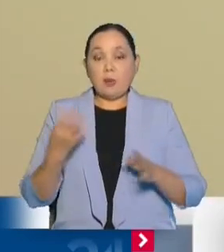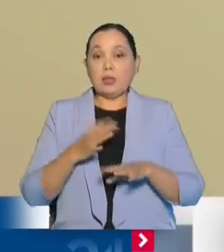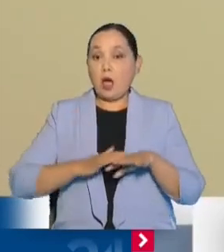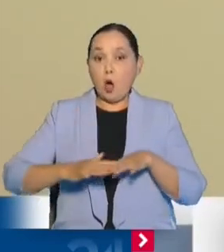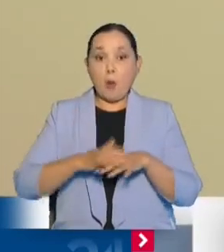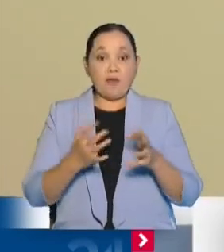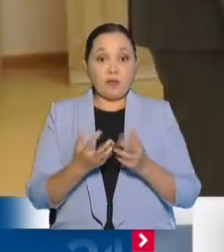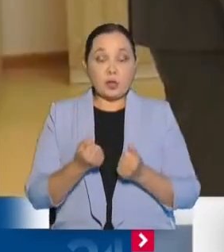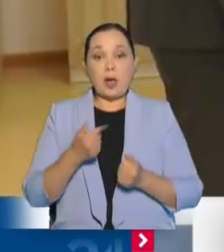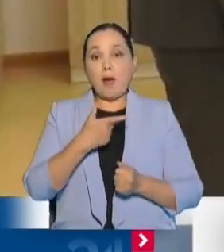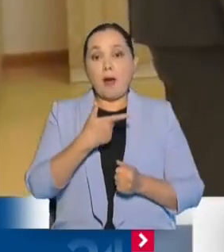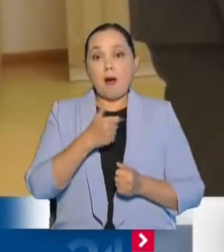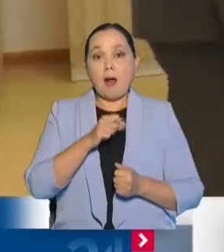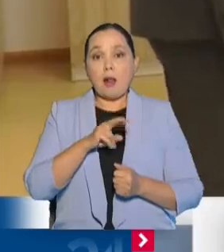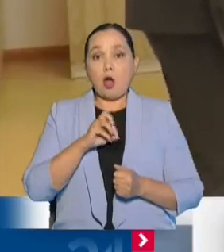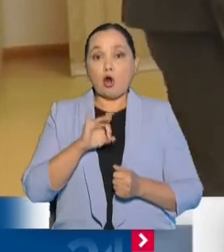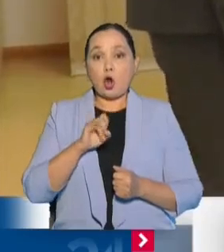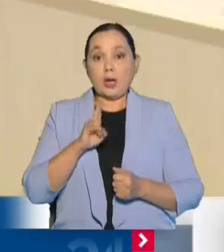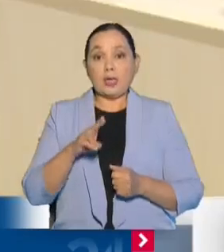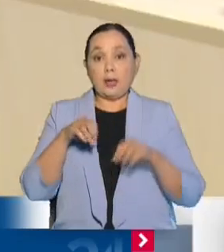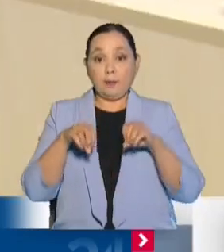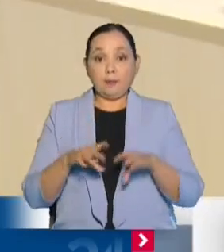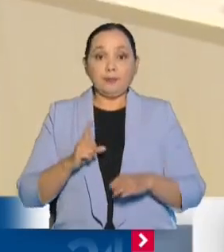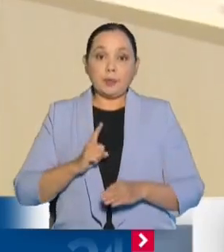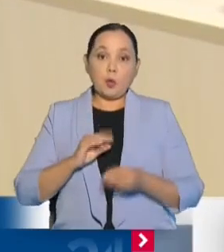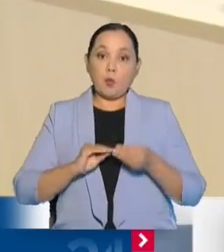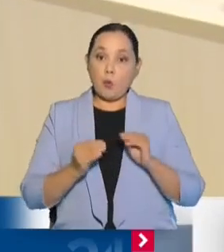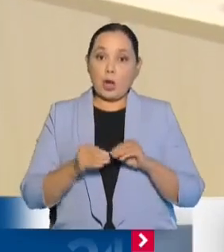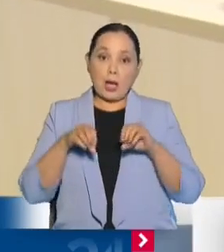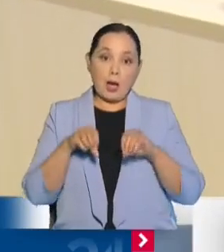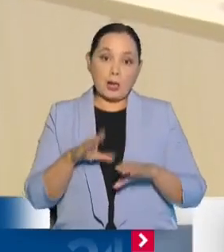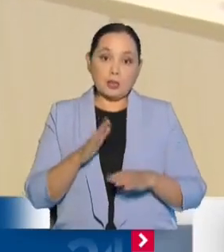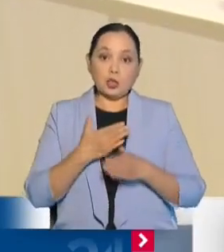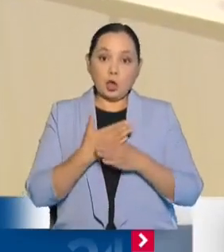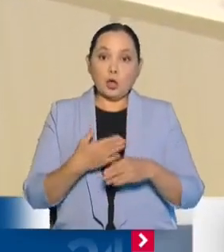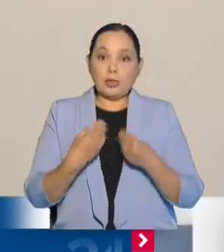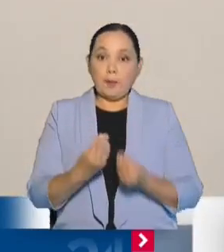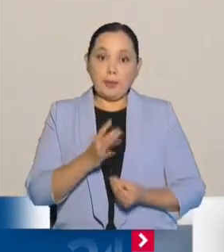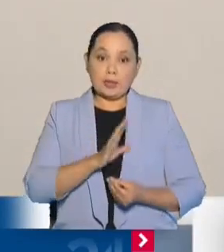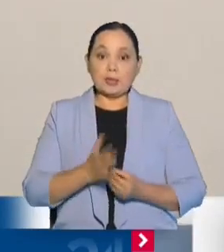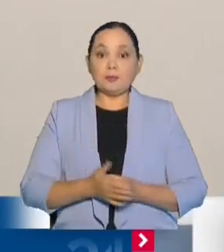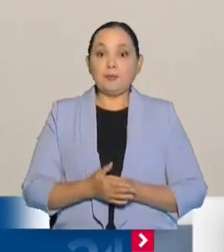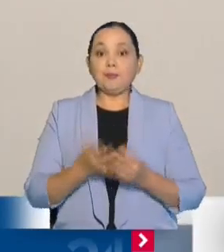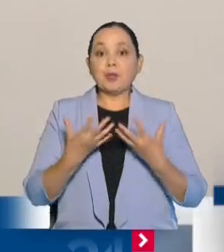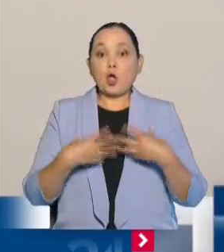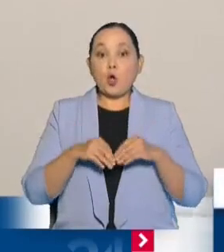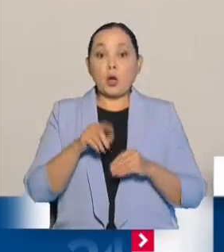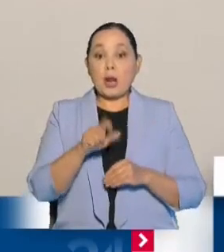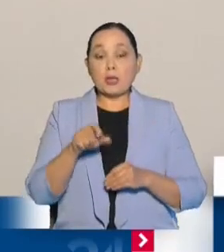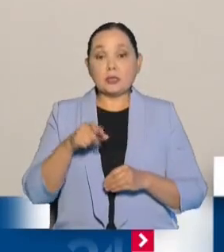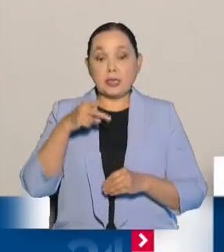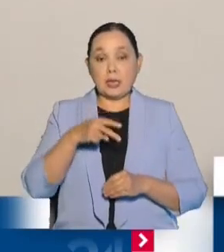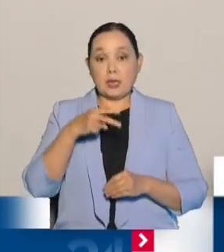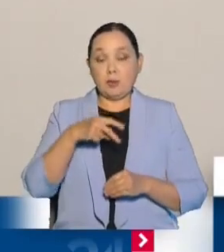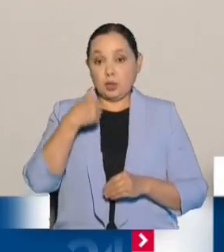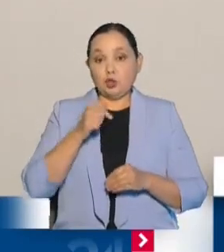ommaviy qabuli g'allarolik yurtdoshlarimizning yechimini kutayotgan muammolarni hal etishga yordam berdi. Oila a'zolarim bilan 2000 yil